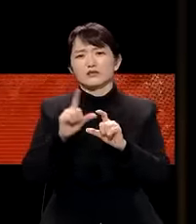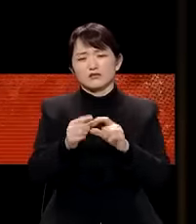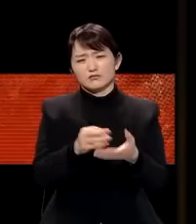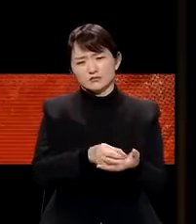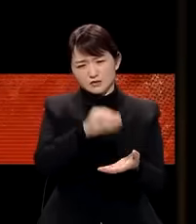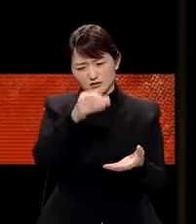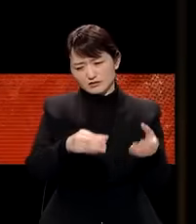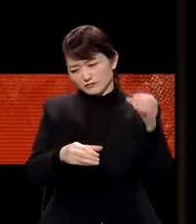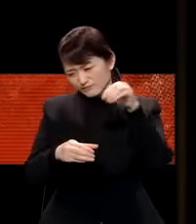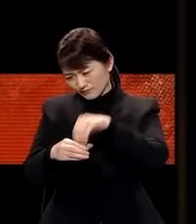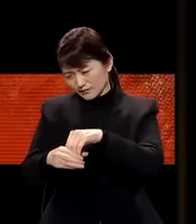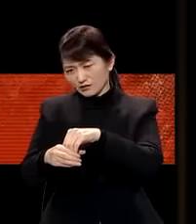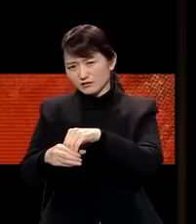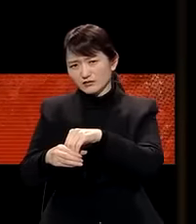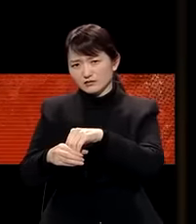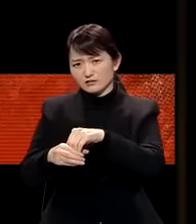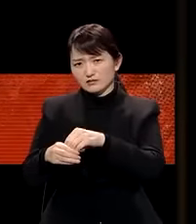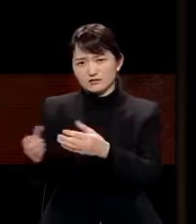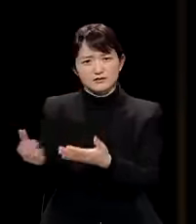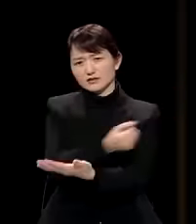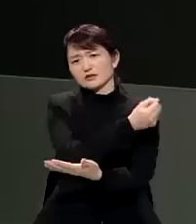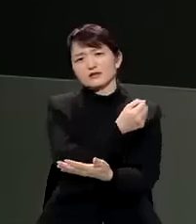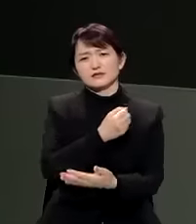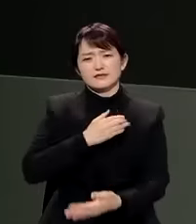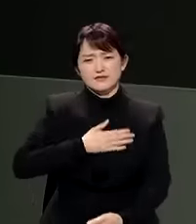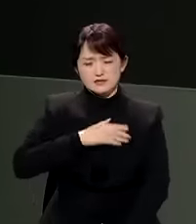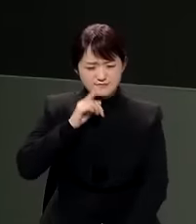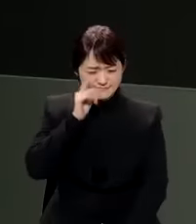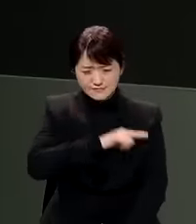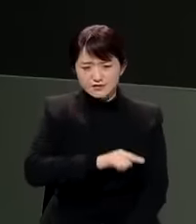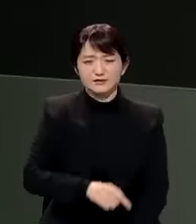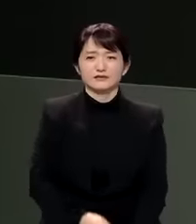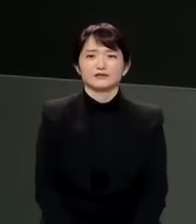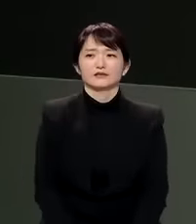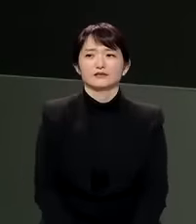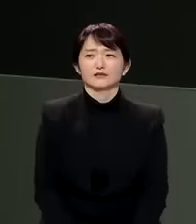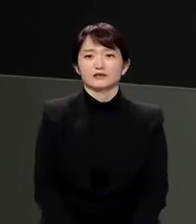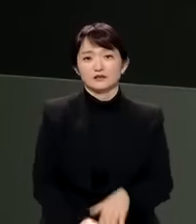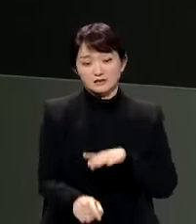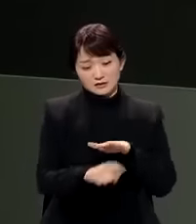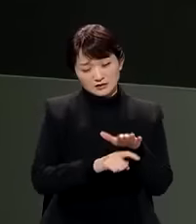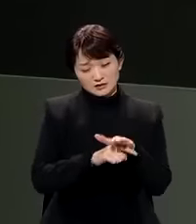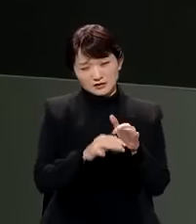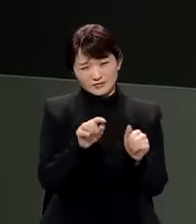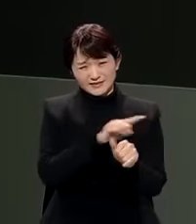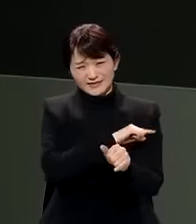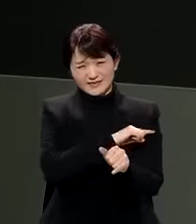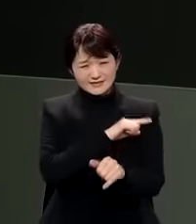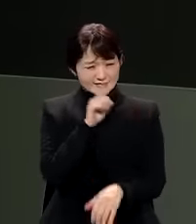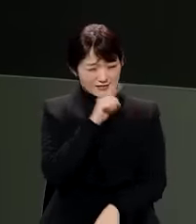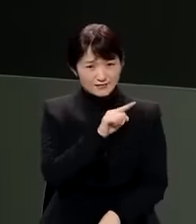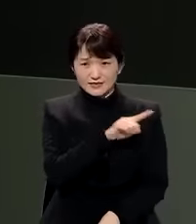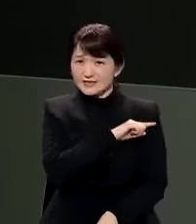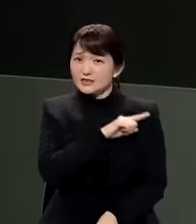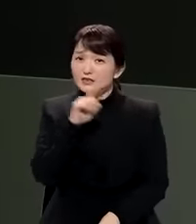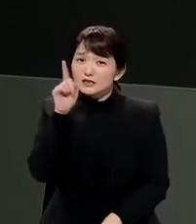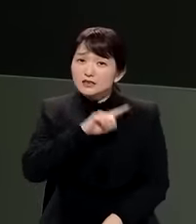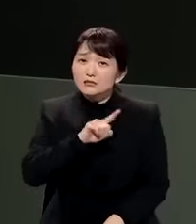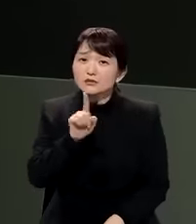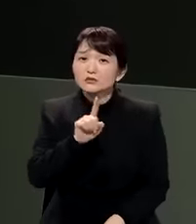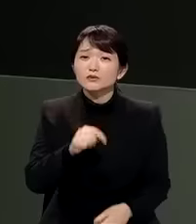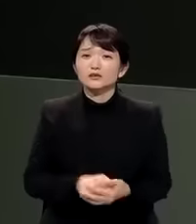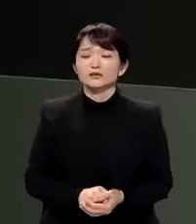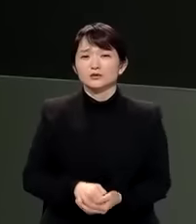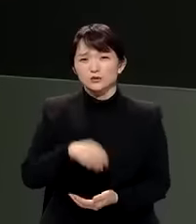겁니다 그래서 더 기분이 나쁘다 이렇게 전하기도 했습니다 정말 도둑놈들이 다 나쁘지만 그 중에서도 제일 나쁜 도둑놈